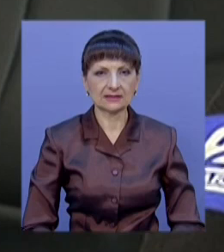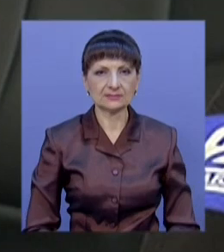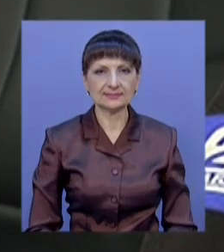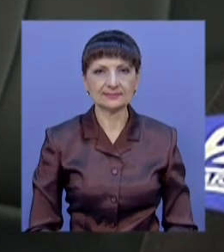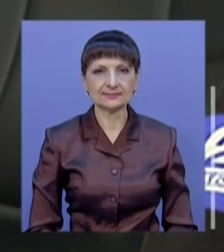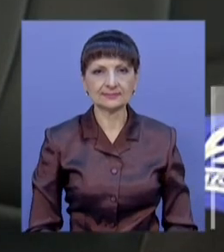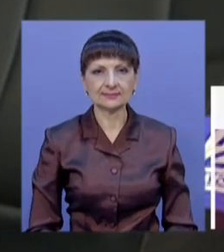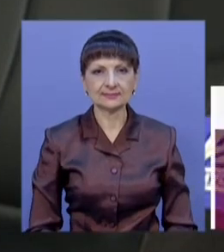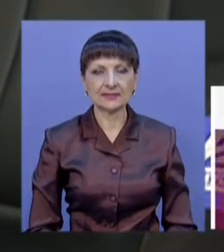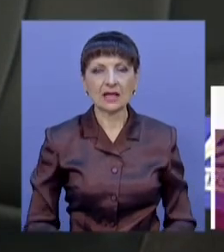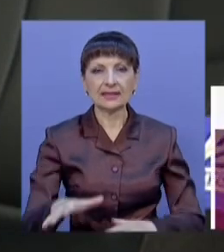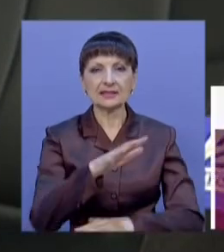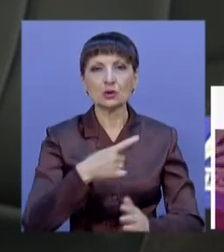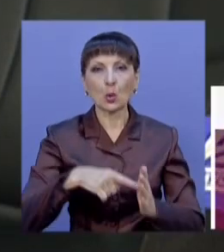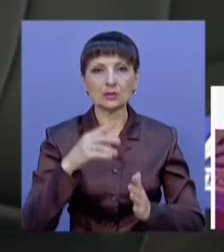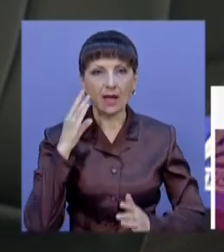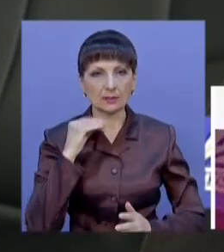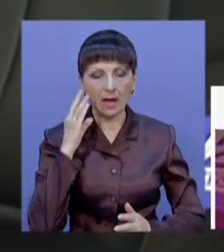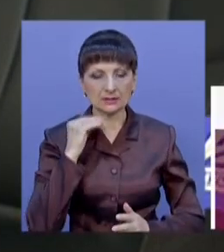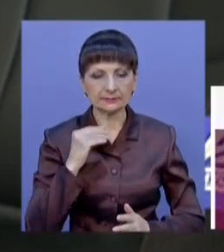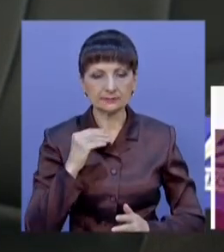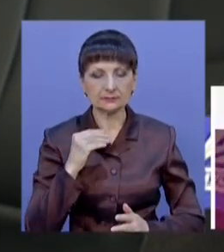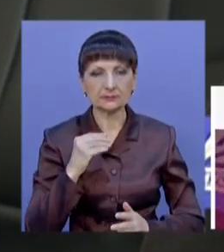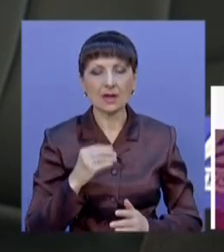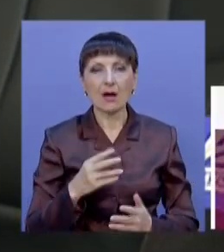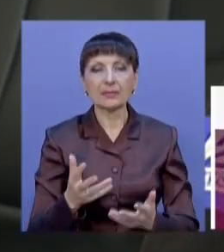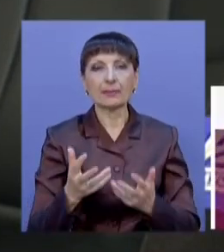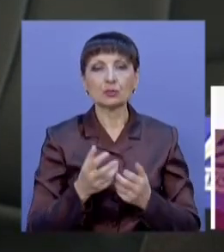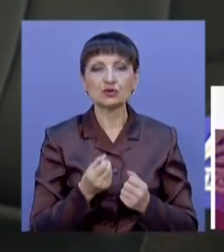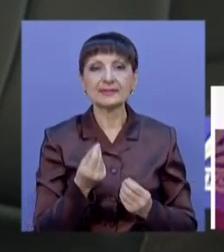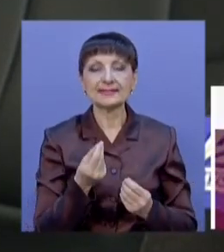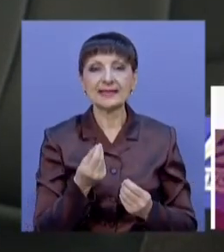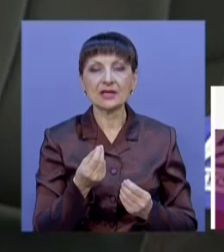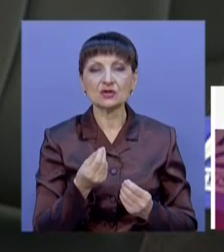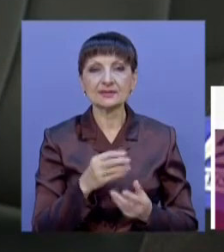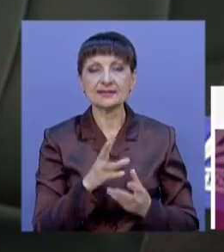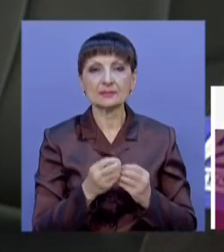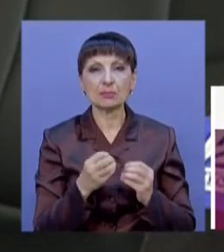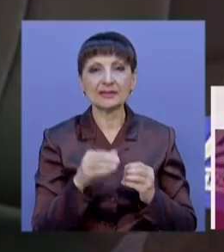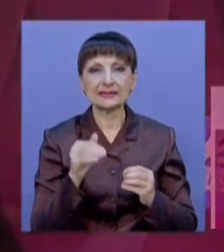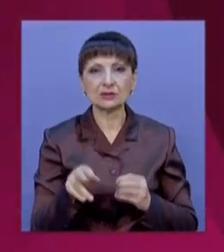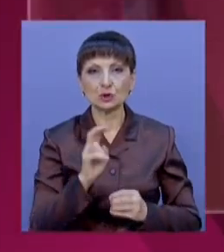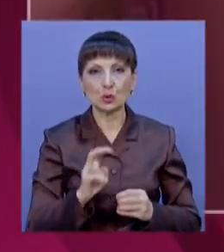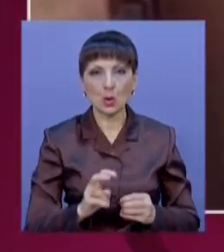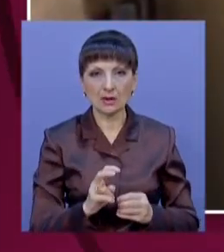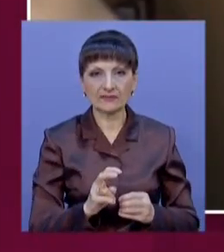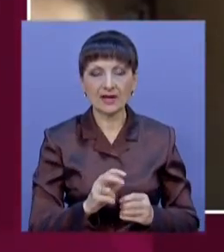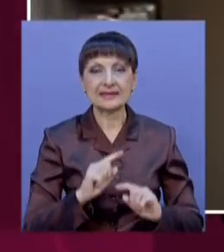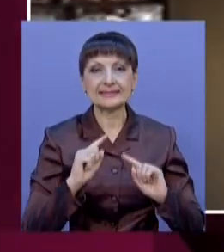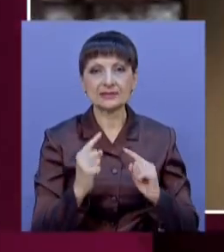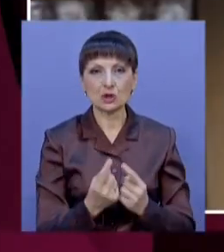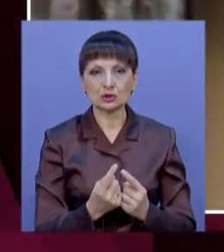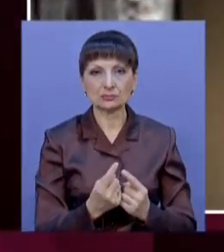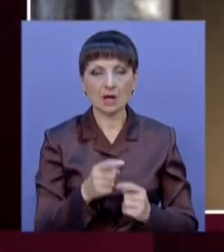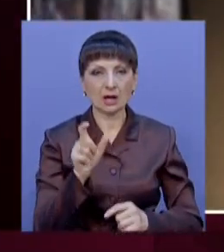на территории города алматы при получении денежных средств в размере 15000 долларов шара задержан